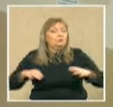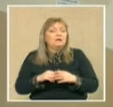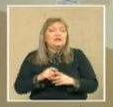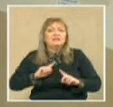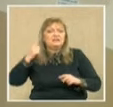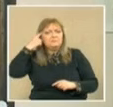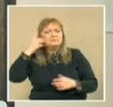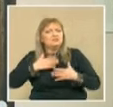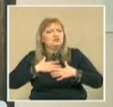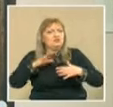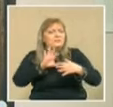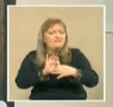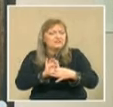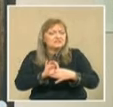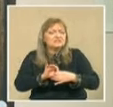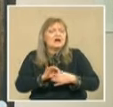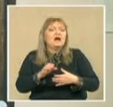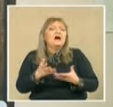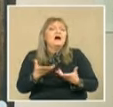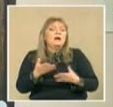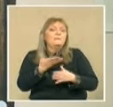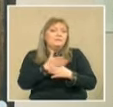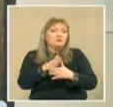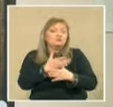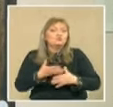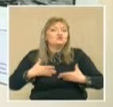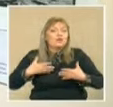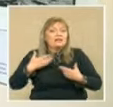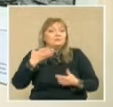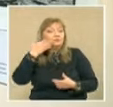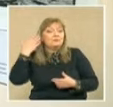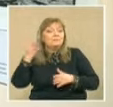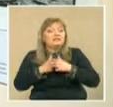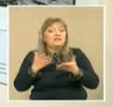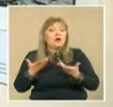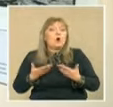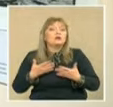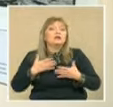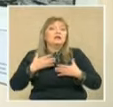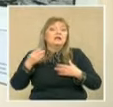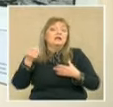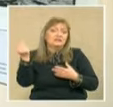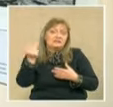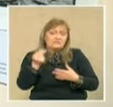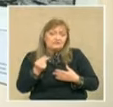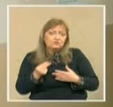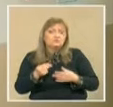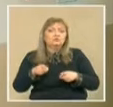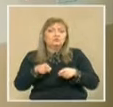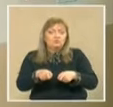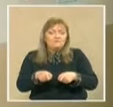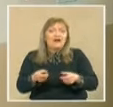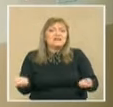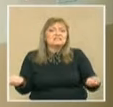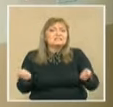има някаква връзка между желанието на младите хора да се потапят в изкуството. Напротив, точно това затваряне